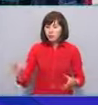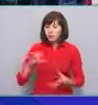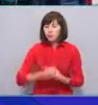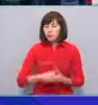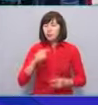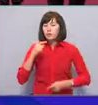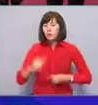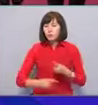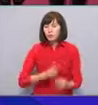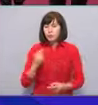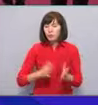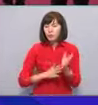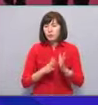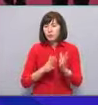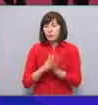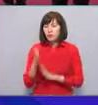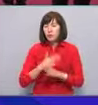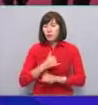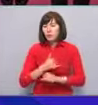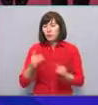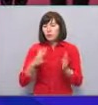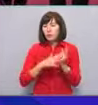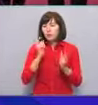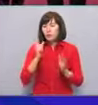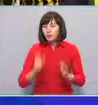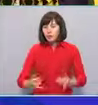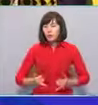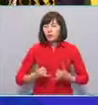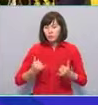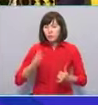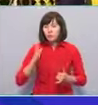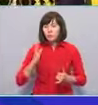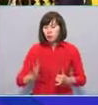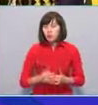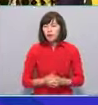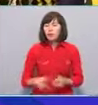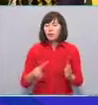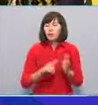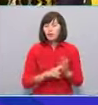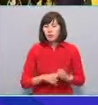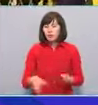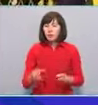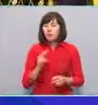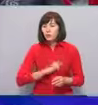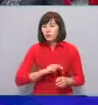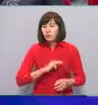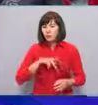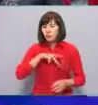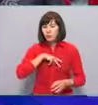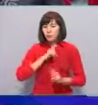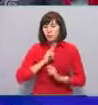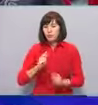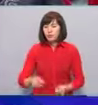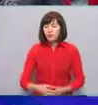таныстырды. Одан кейін қаланың өсіп өркендеуіне үлес қосқан 9 азамат құрметті азамат атағын иеленсе, жетеуіне ерен еңбегі үшін төсбелгісі